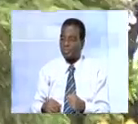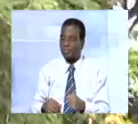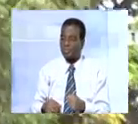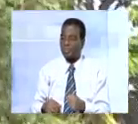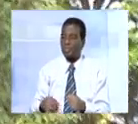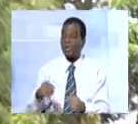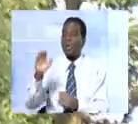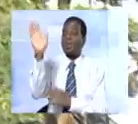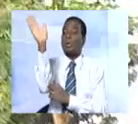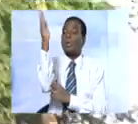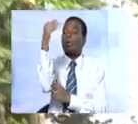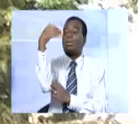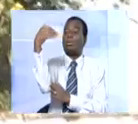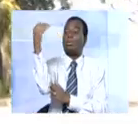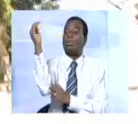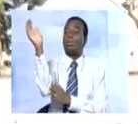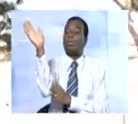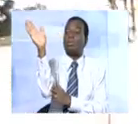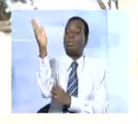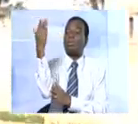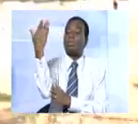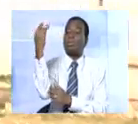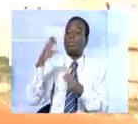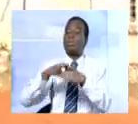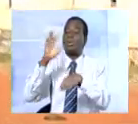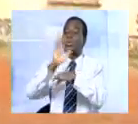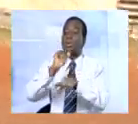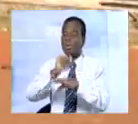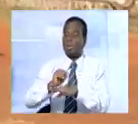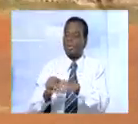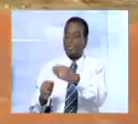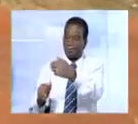Le drapeau de Côte d'Ivoire flottant fièrement sur un mât au milieu d'une immense